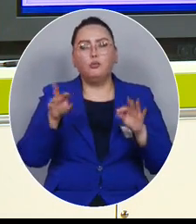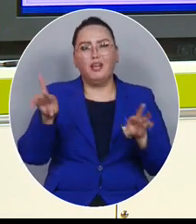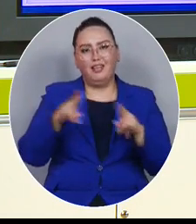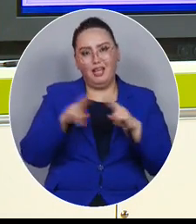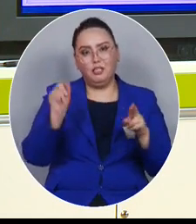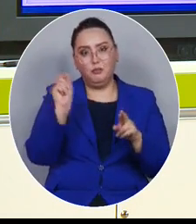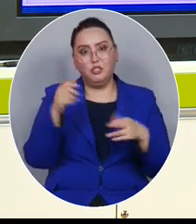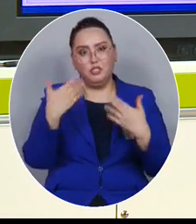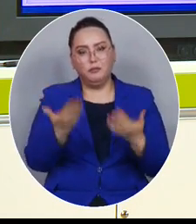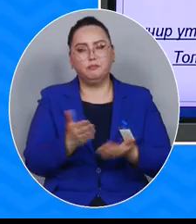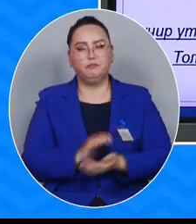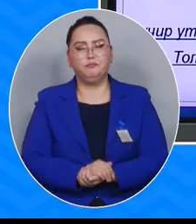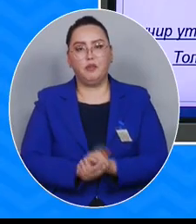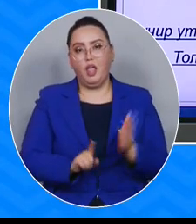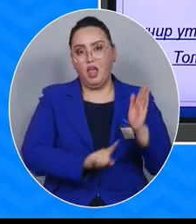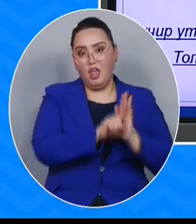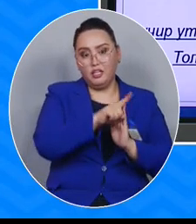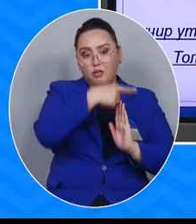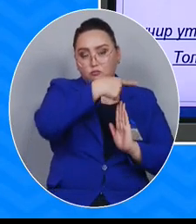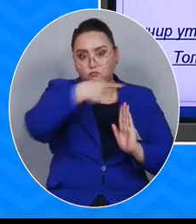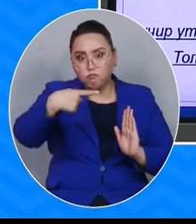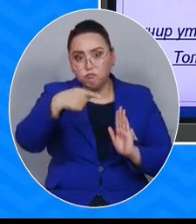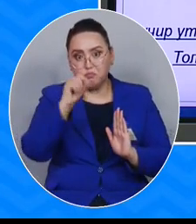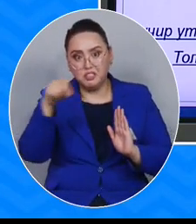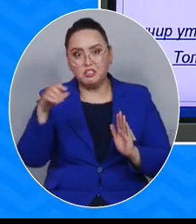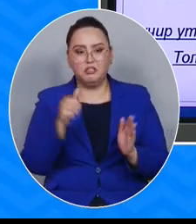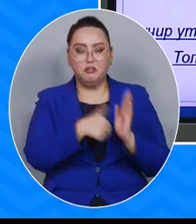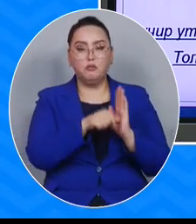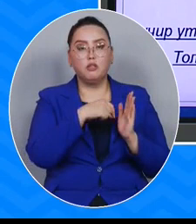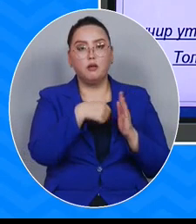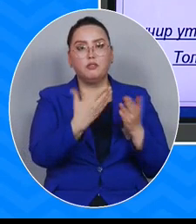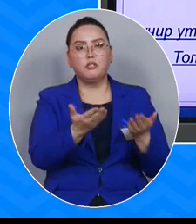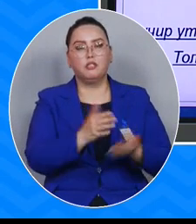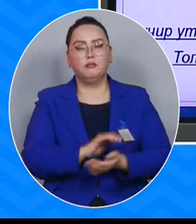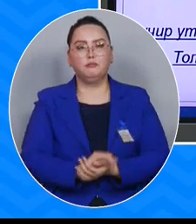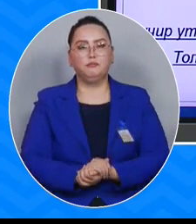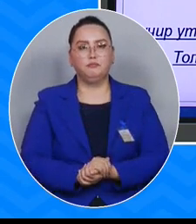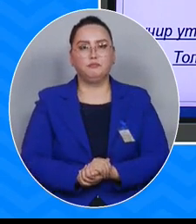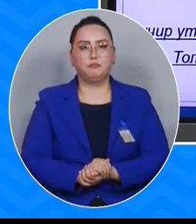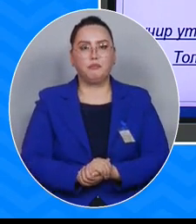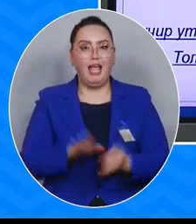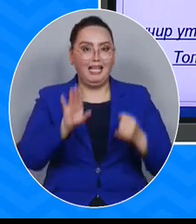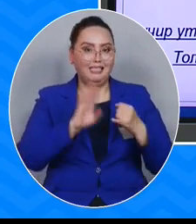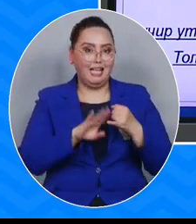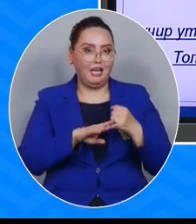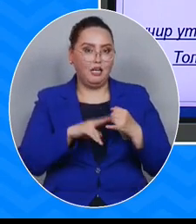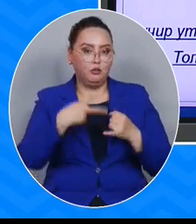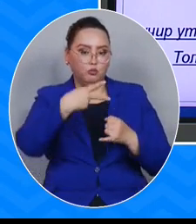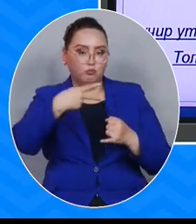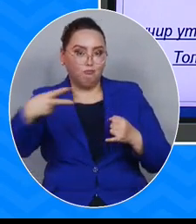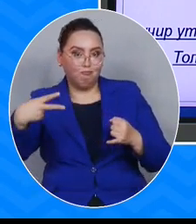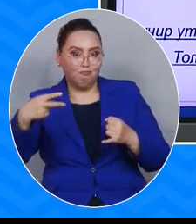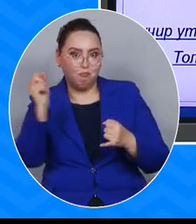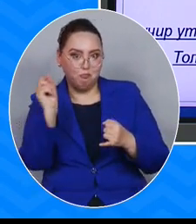Заяхлээд өгүлгдэхүйнээ бичэлээ, дэфтэрдээрээ бичээрээ бичээрээ өхтэээ. Задарай нэй нэг өгүлгдэхүйнэг ямар өөлөөгар хураж олхоуаг гэхэр толгод